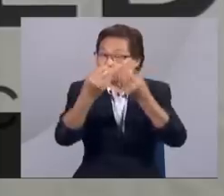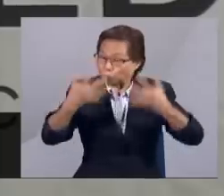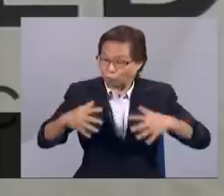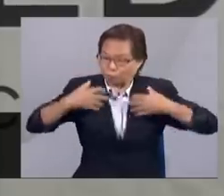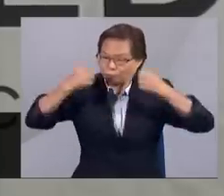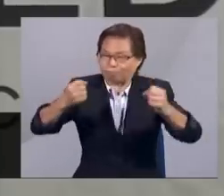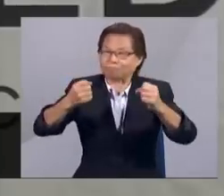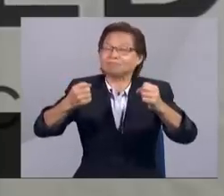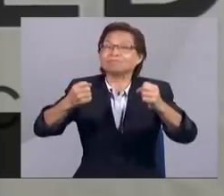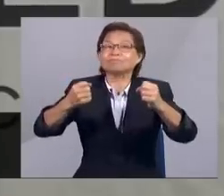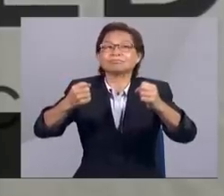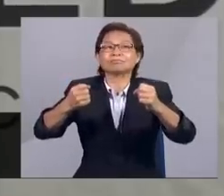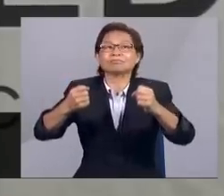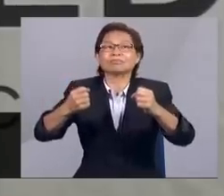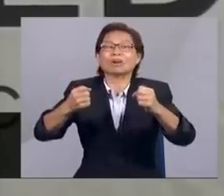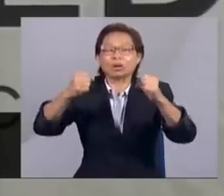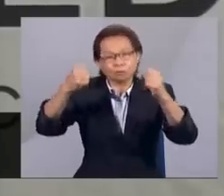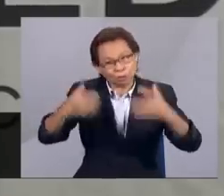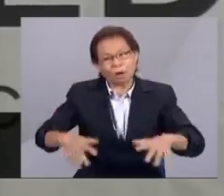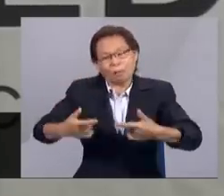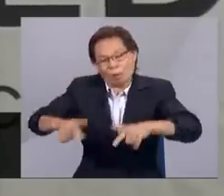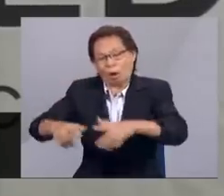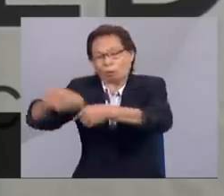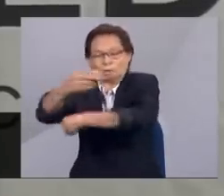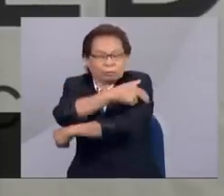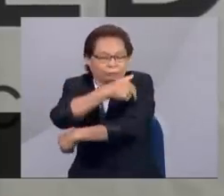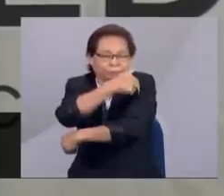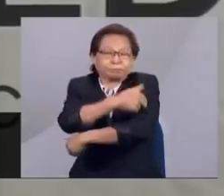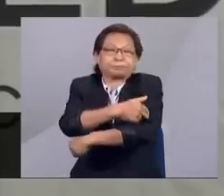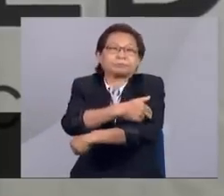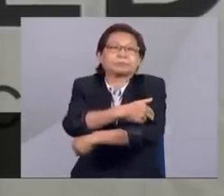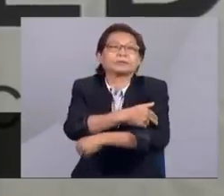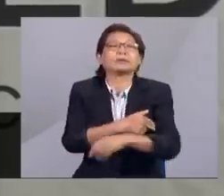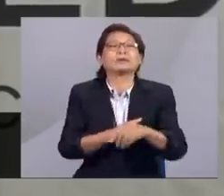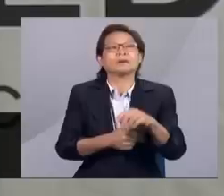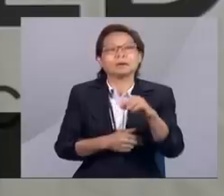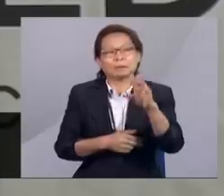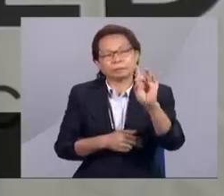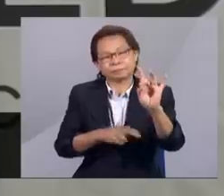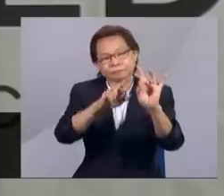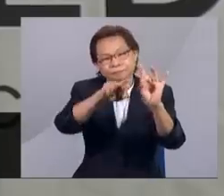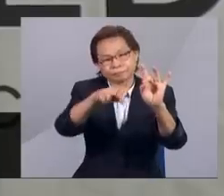daripada jangkitan COVID-19 dan telah dibenarkan discharge daripada ward adalah sebanyak